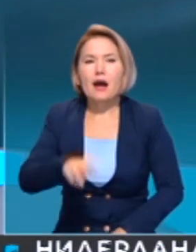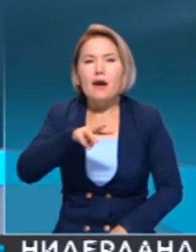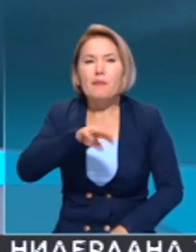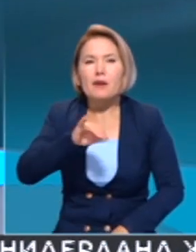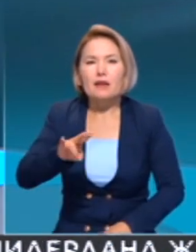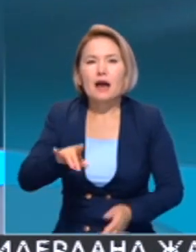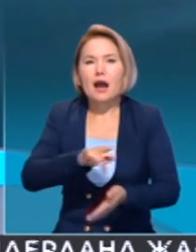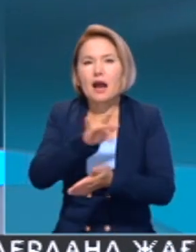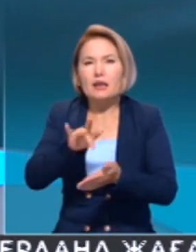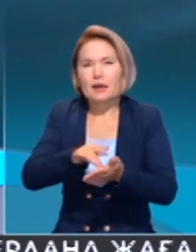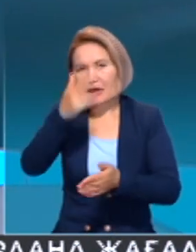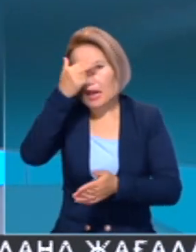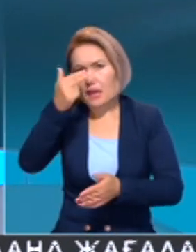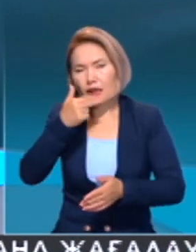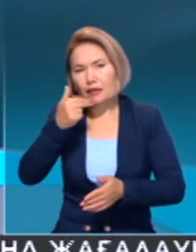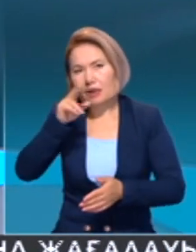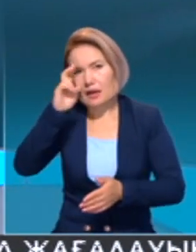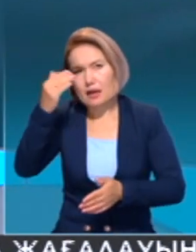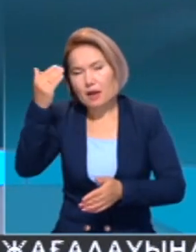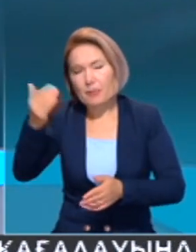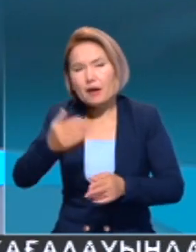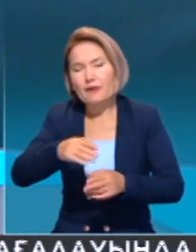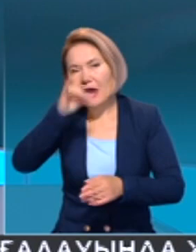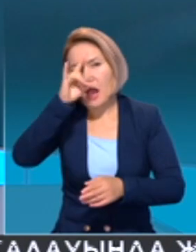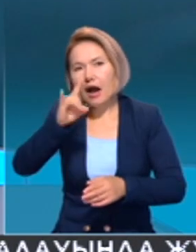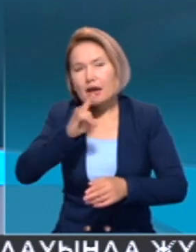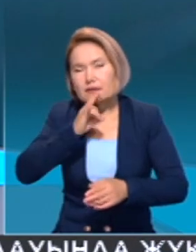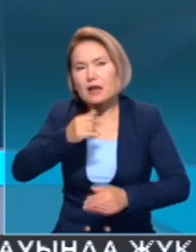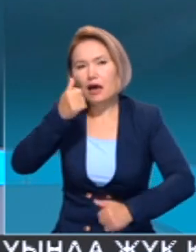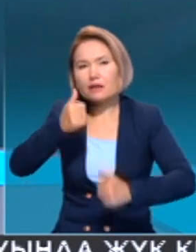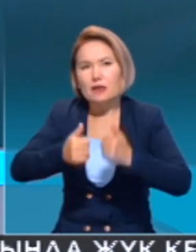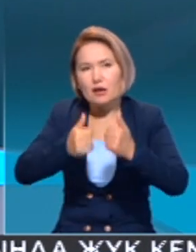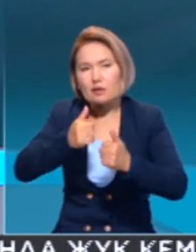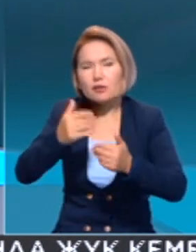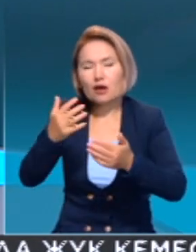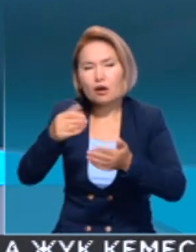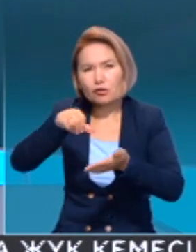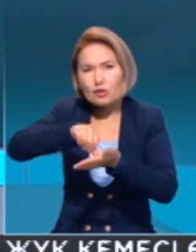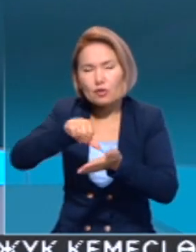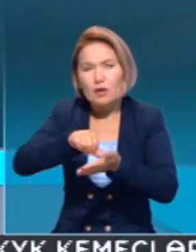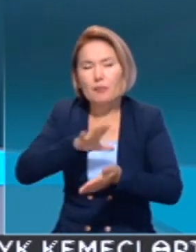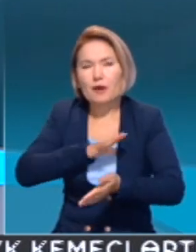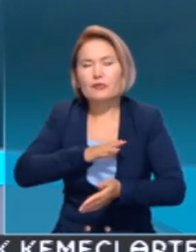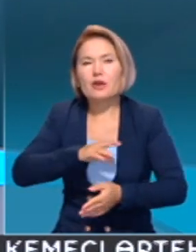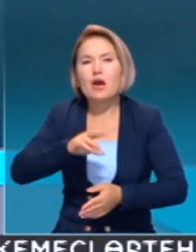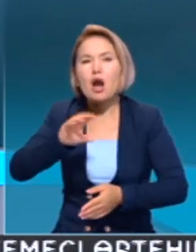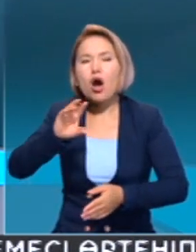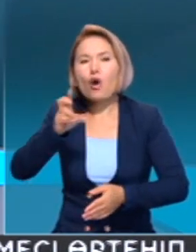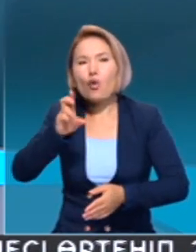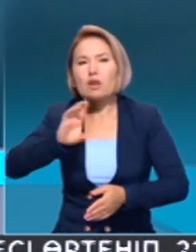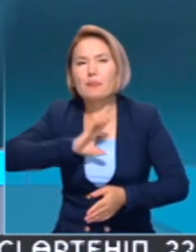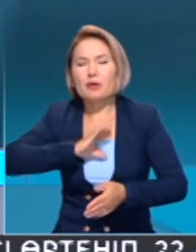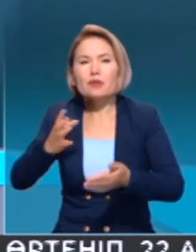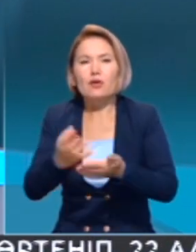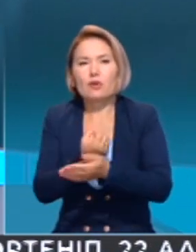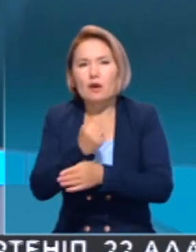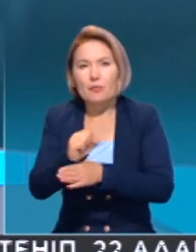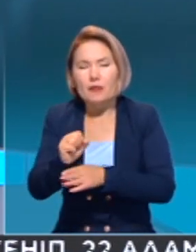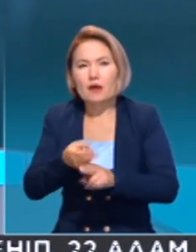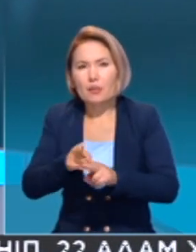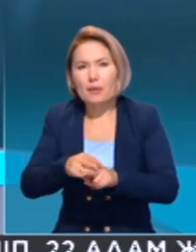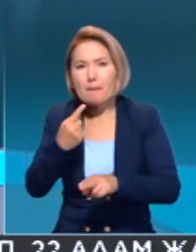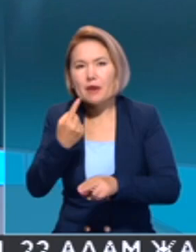қаласында өтіп жатқан әлем чемпионатында қазақстандық Руслан Курбанов қола жүлдегер атанды. Бұл осы спорт түрінен Қазақстан тарихындағы